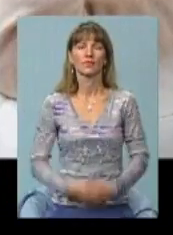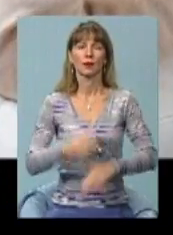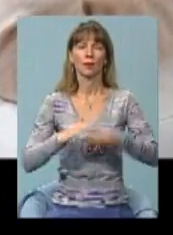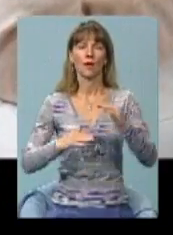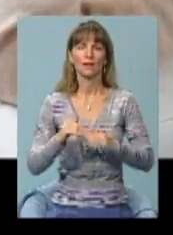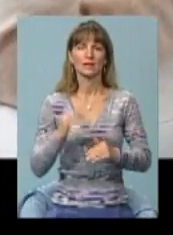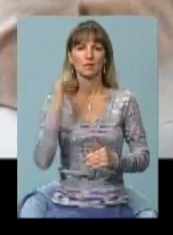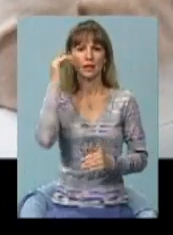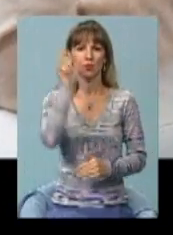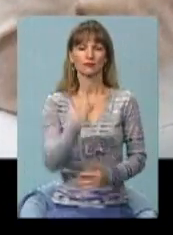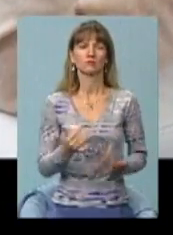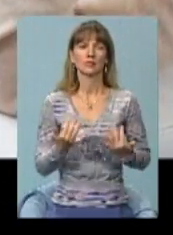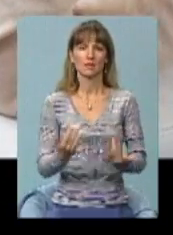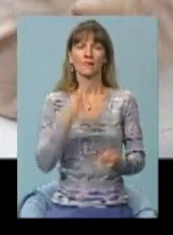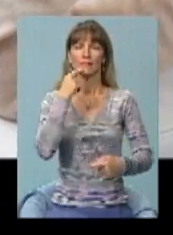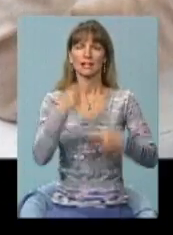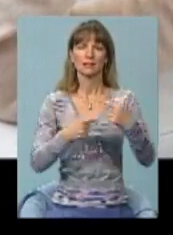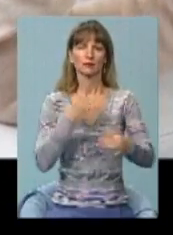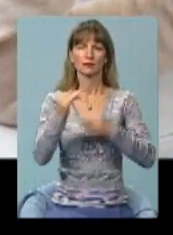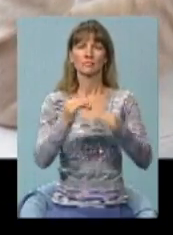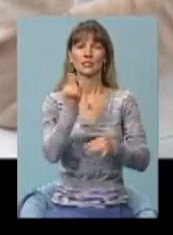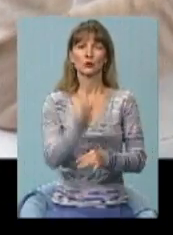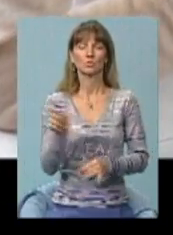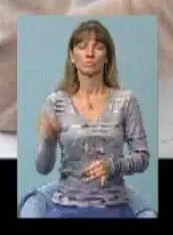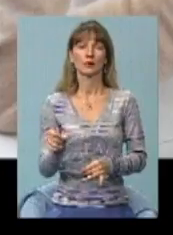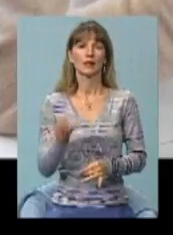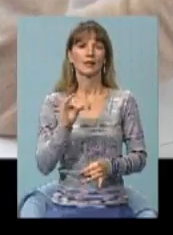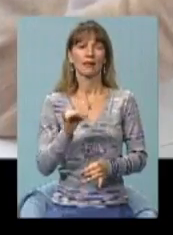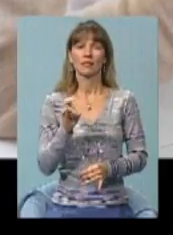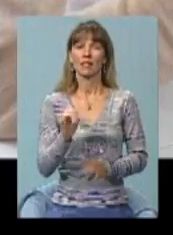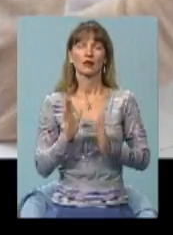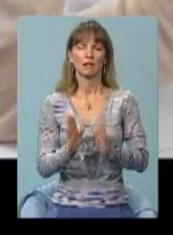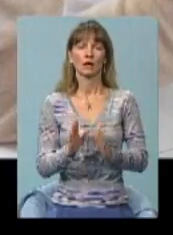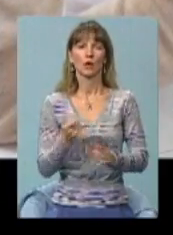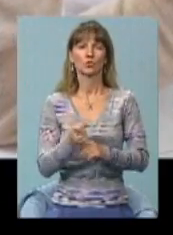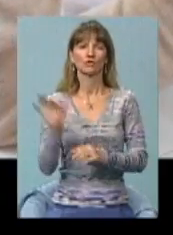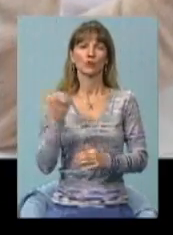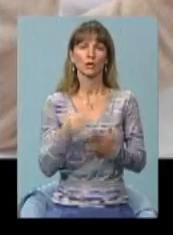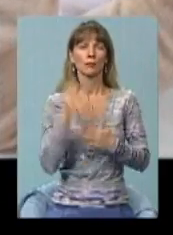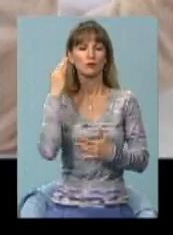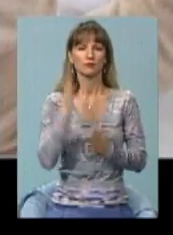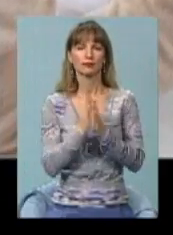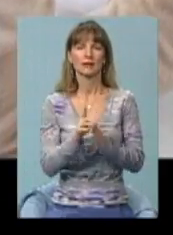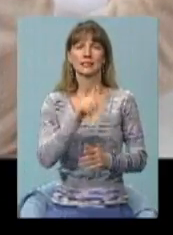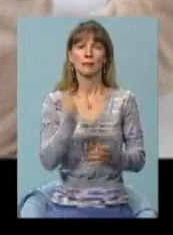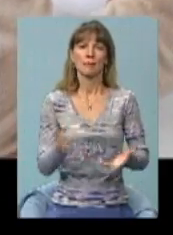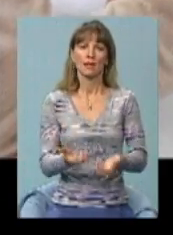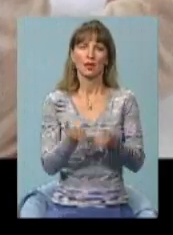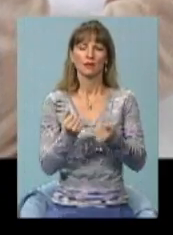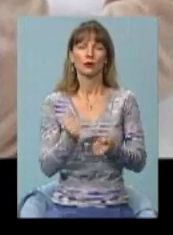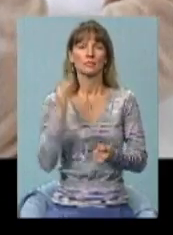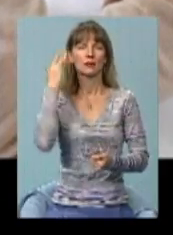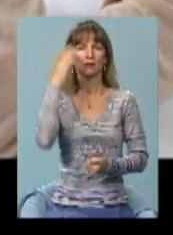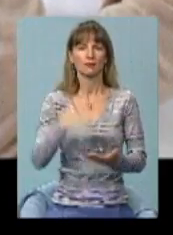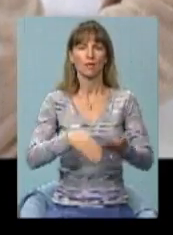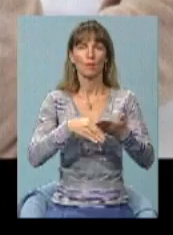Професія психолога потребує постійного спілкування з людьми і не тільки. Дуже часто до психологів звертаються за підтримкою,